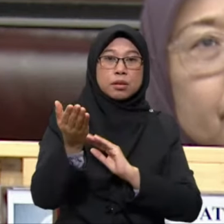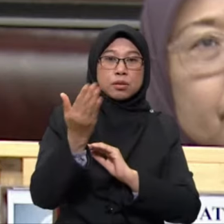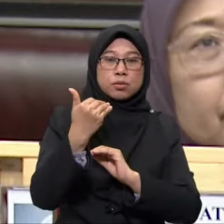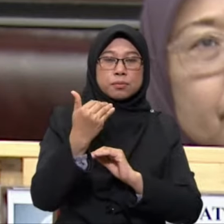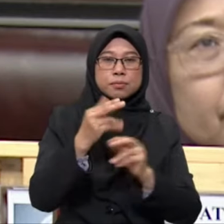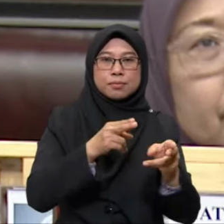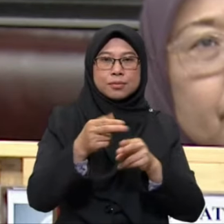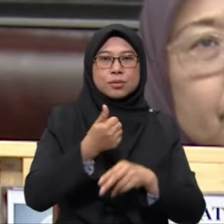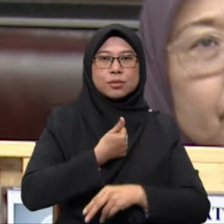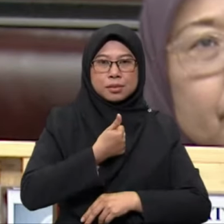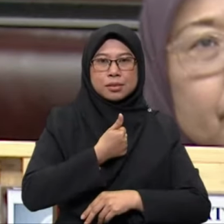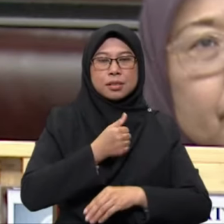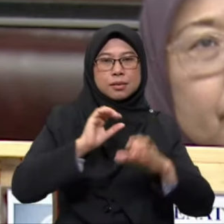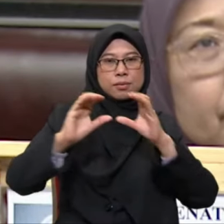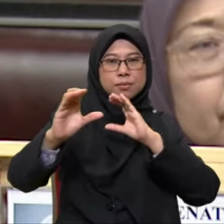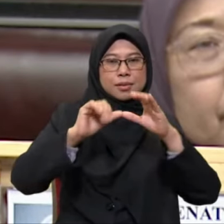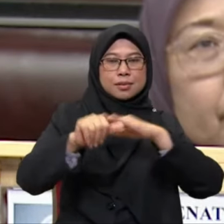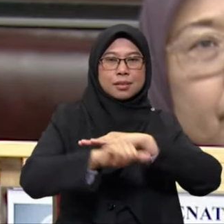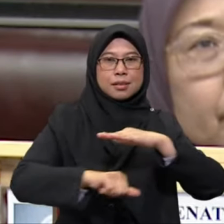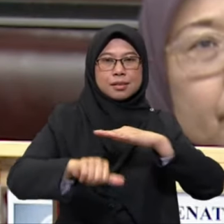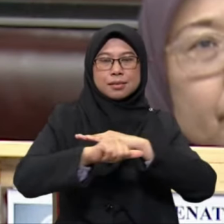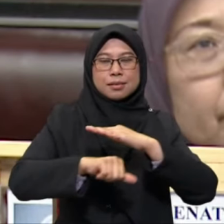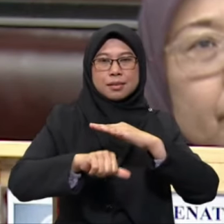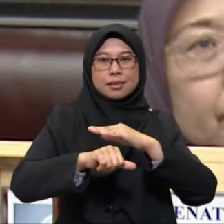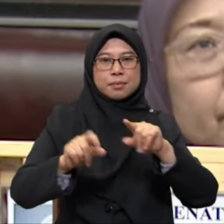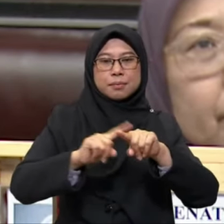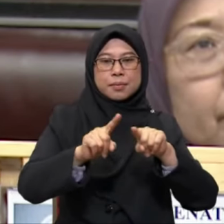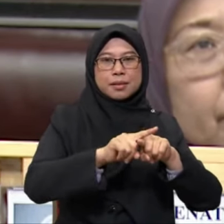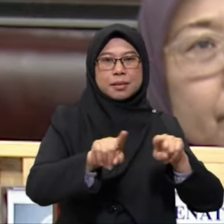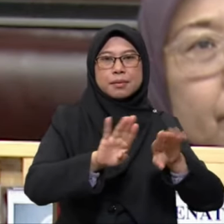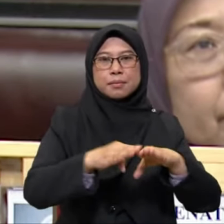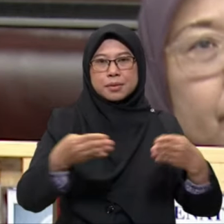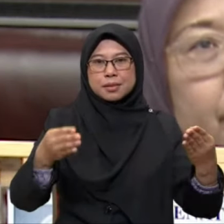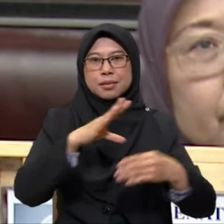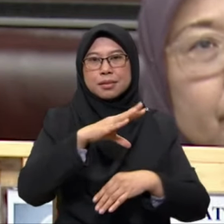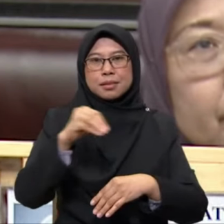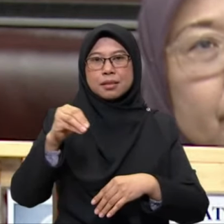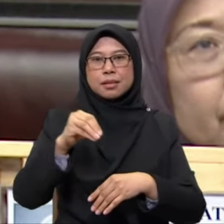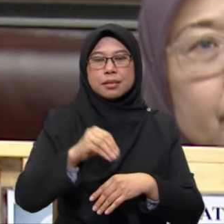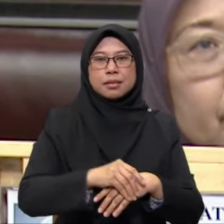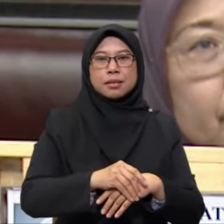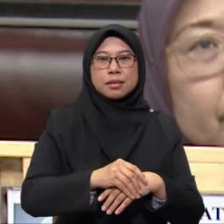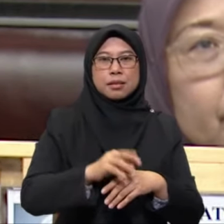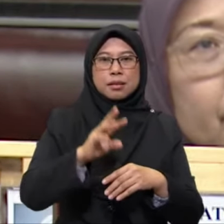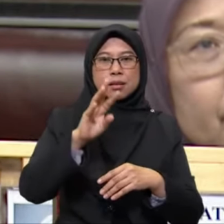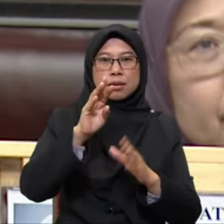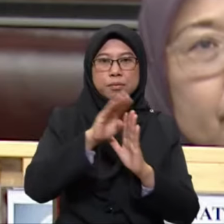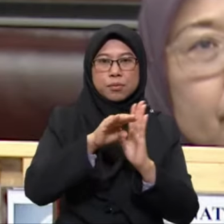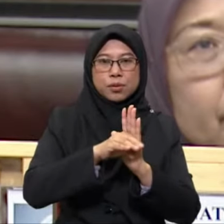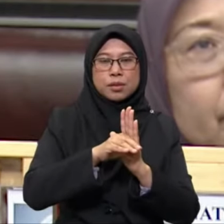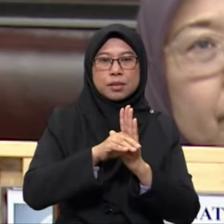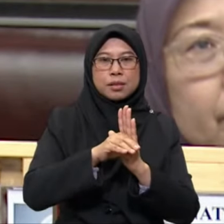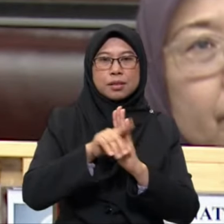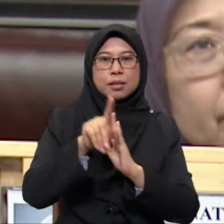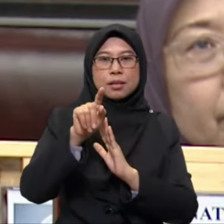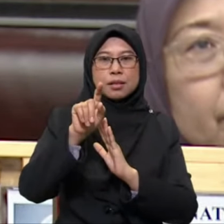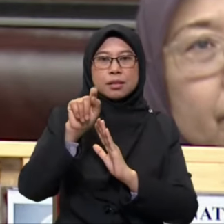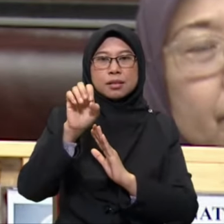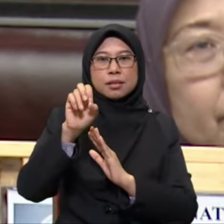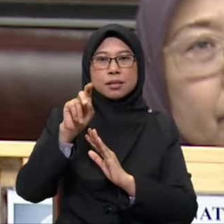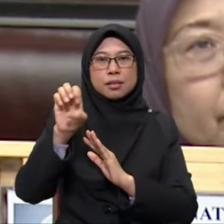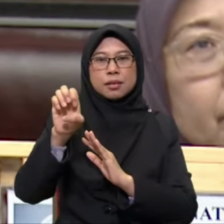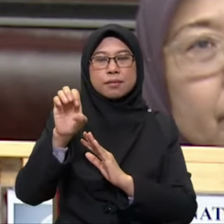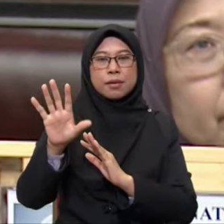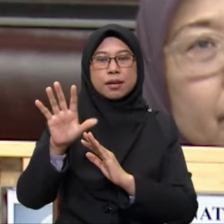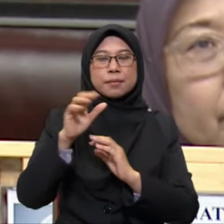diri, modul komunikasi asas, pelbagai bahasa dan modul Take 5. Jadi perbezaan dia pada